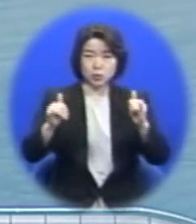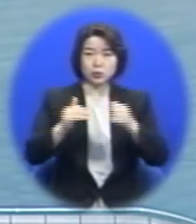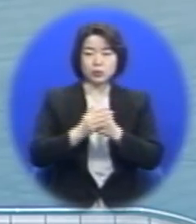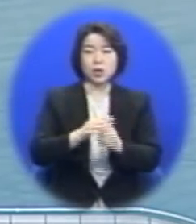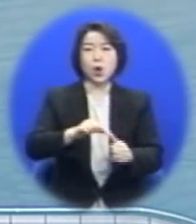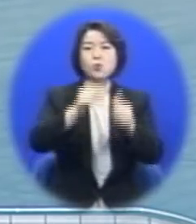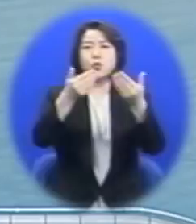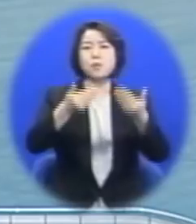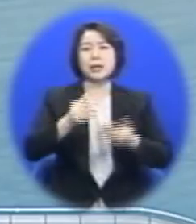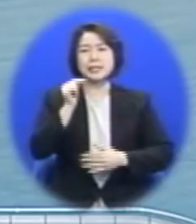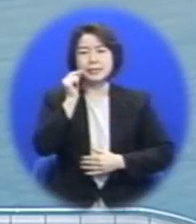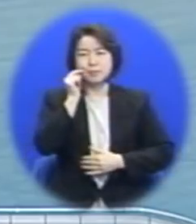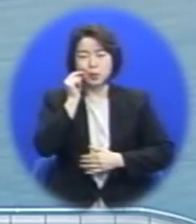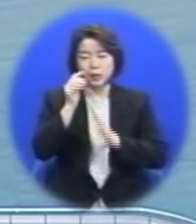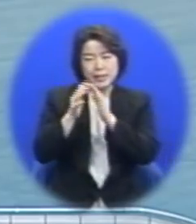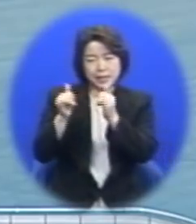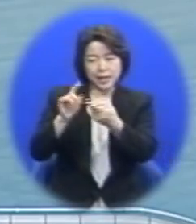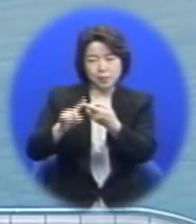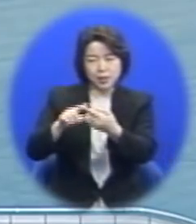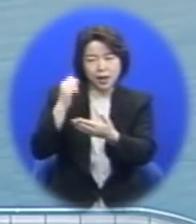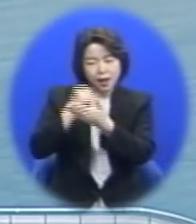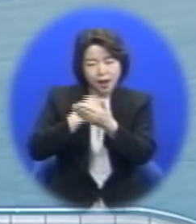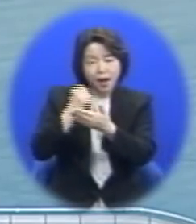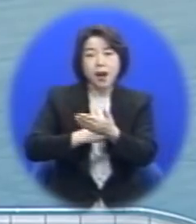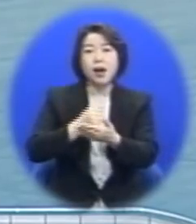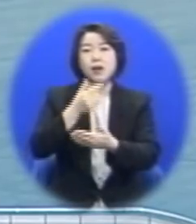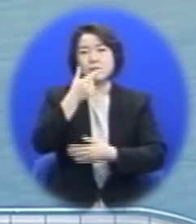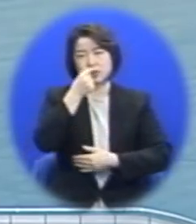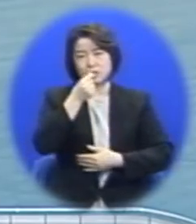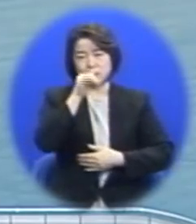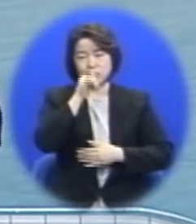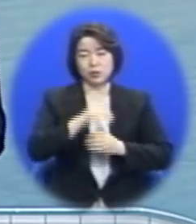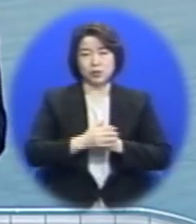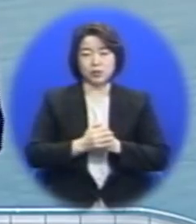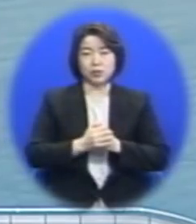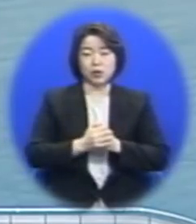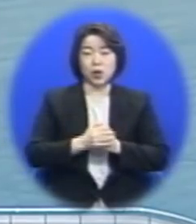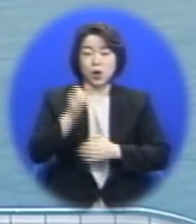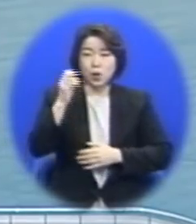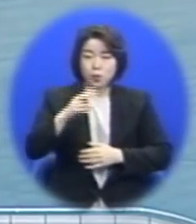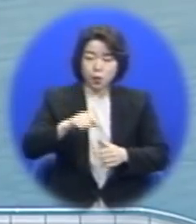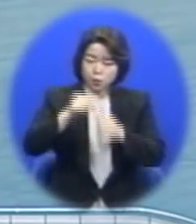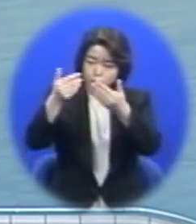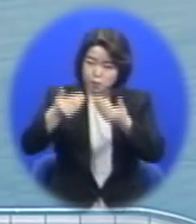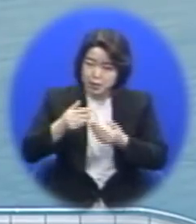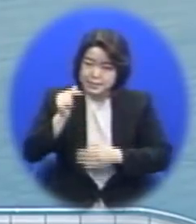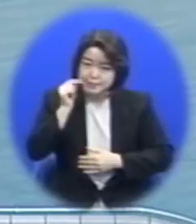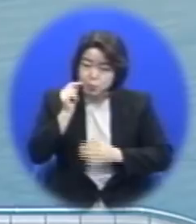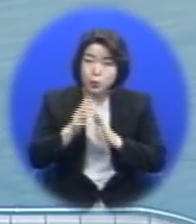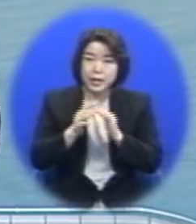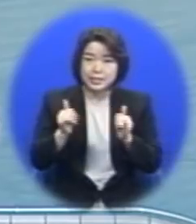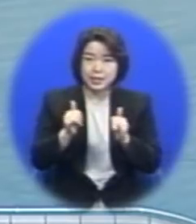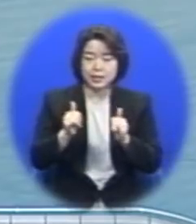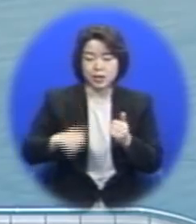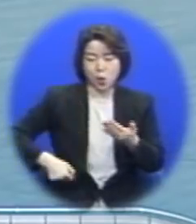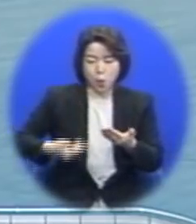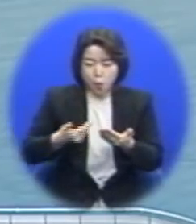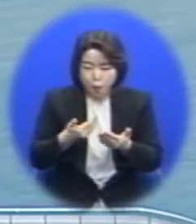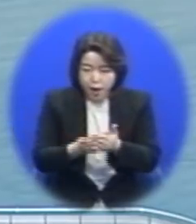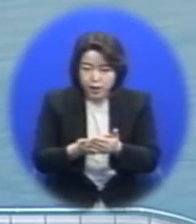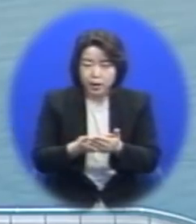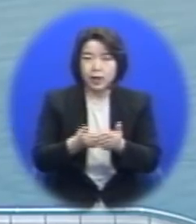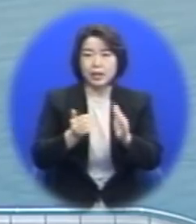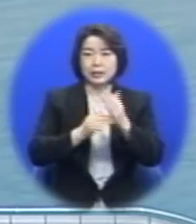구원받지 못한 영혼들에 대한 안타까움이 있는 겁니다. 그리고 구원받지 못한 자들이 회개하고 주께로 돌아오기